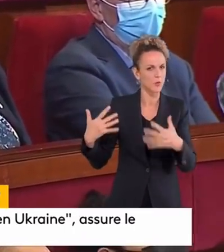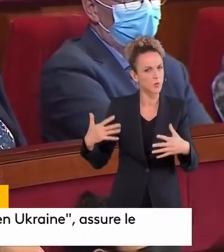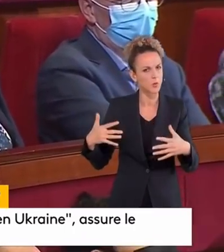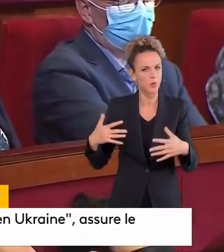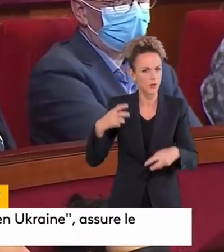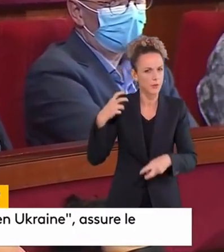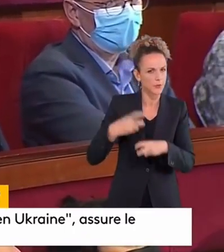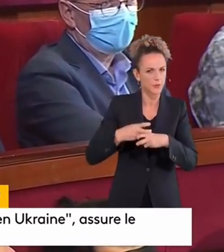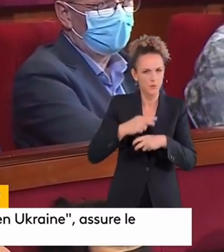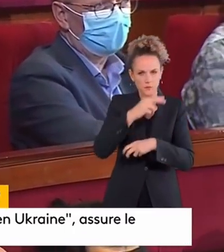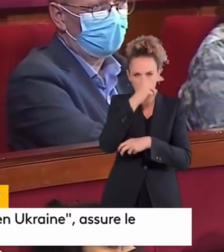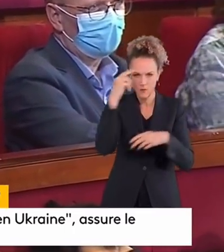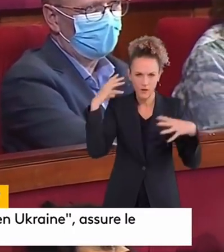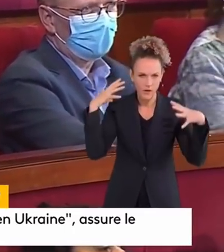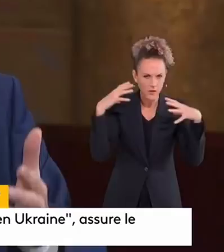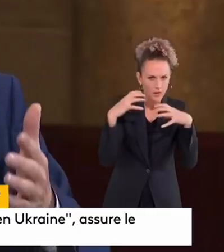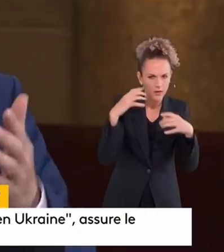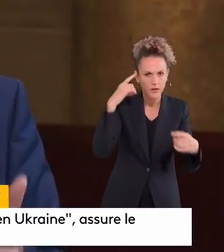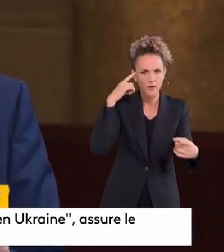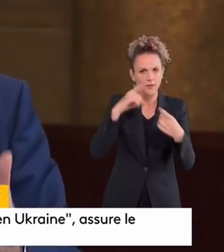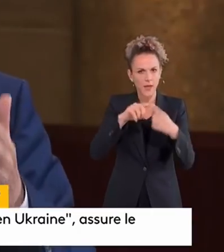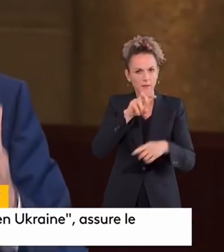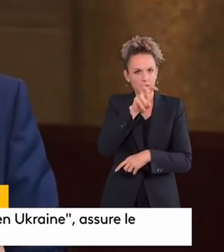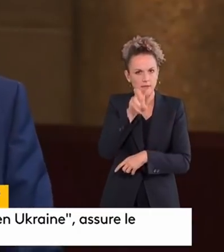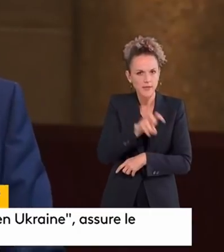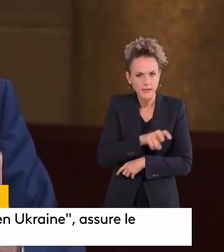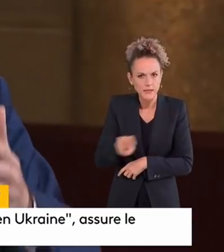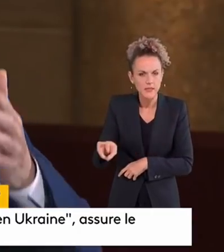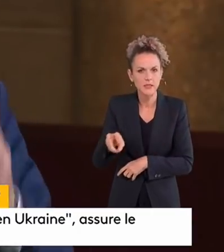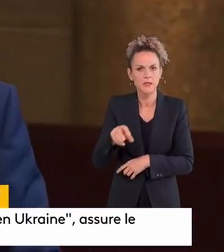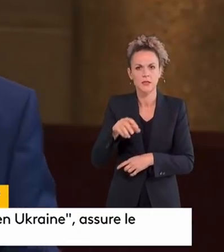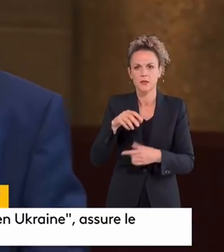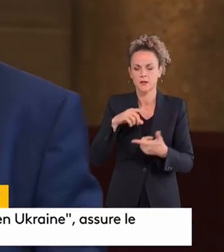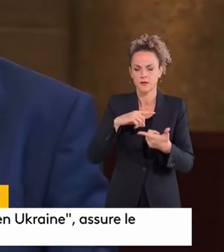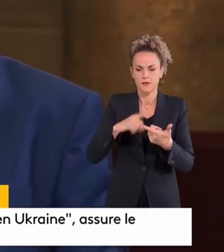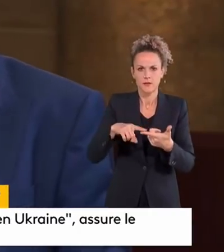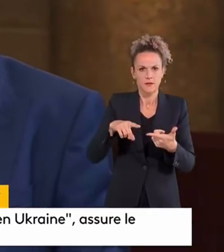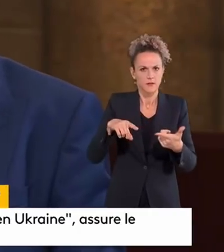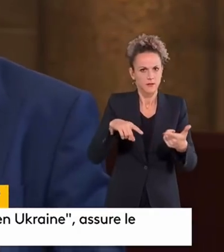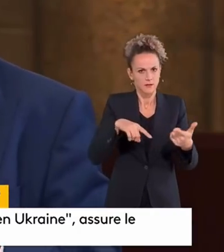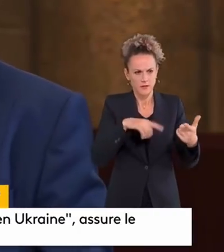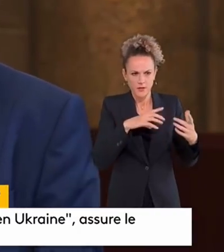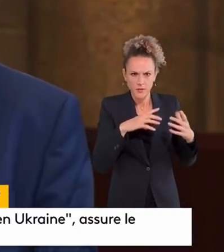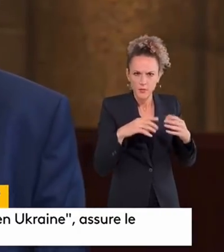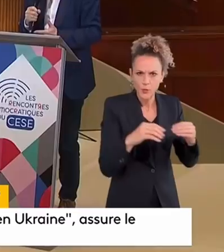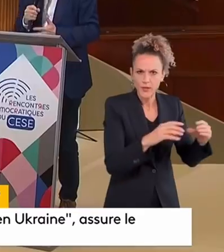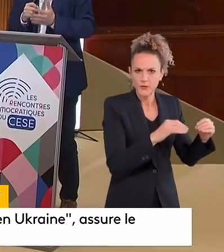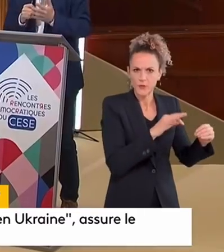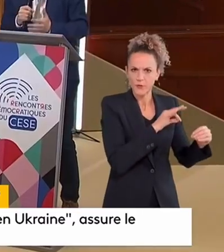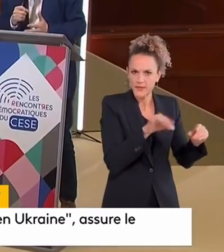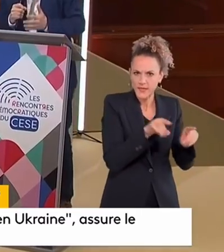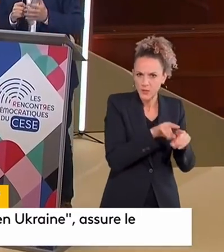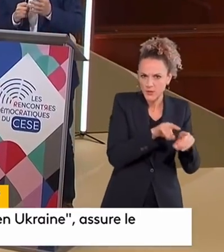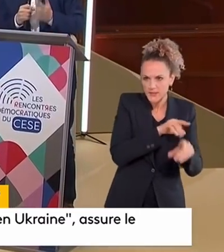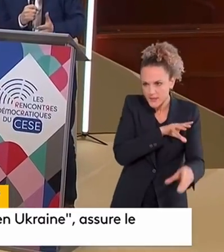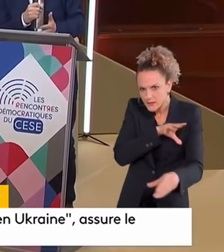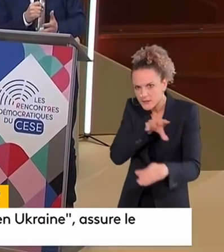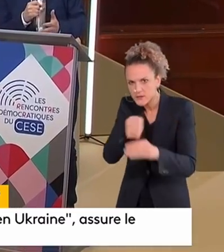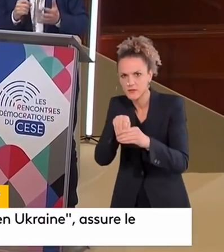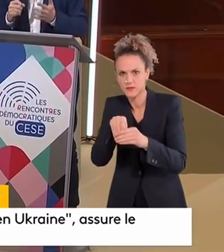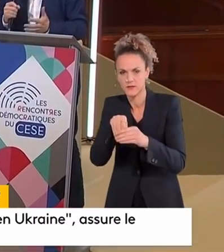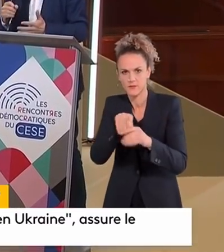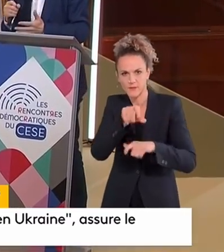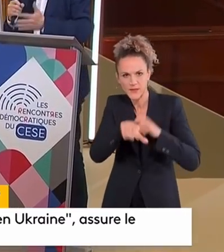sombres avec le nazisme, mais qui est aussi traversée par la collaboration et la responsabilité de responsables